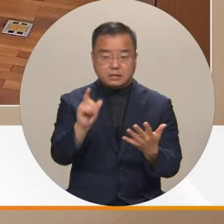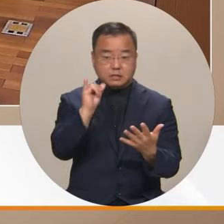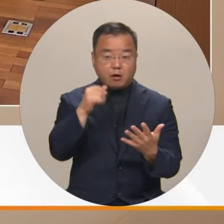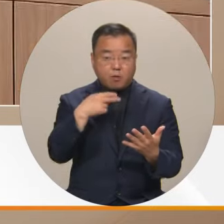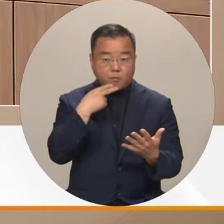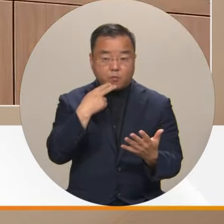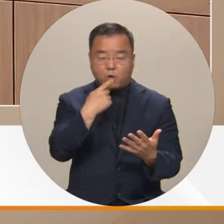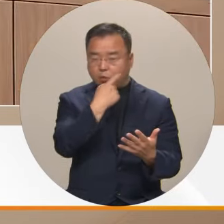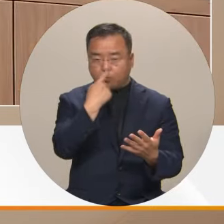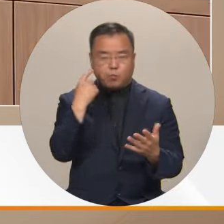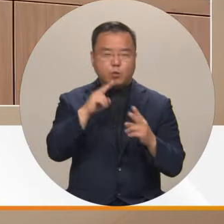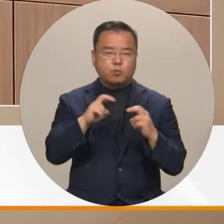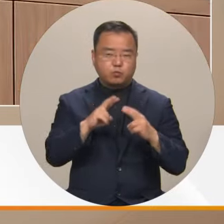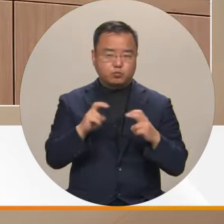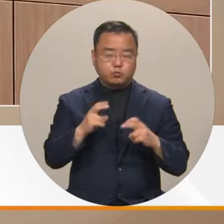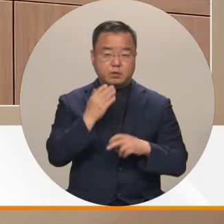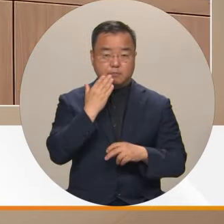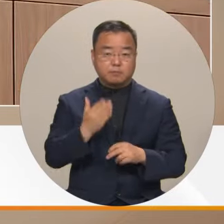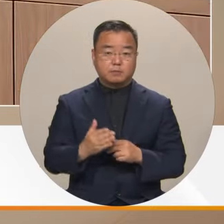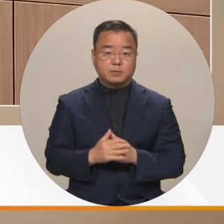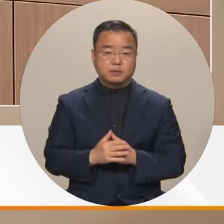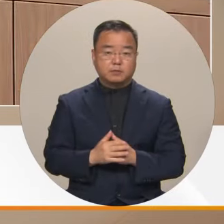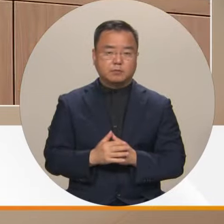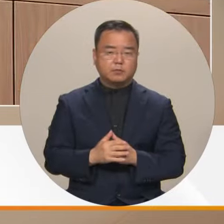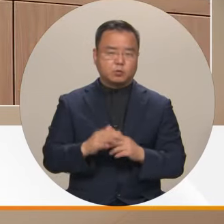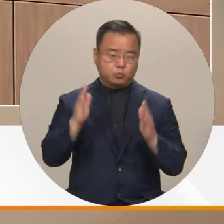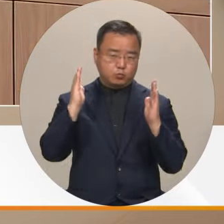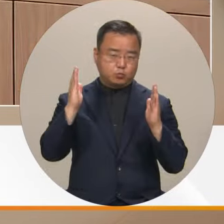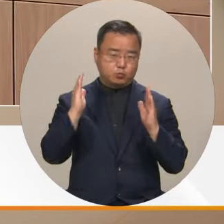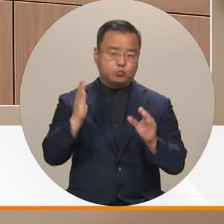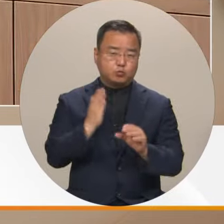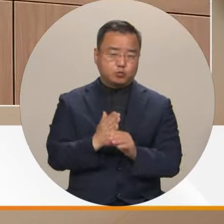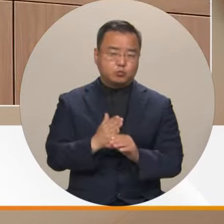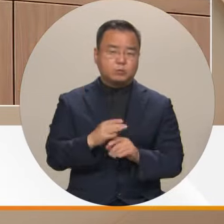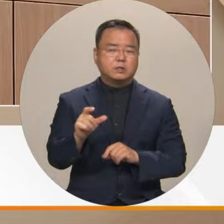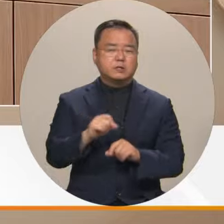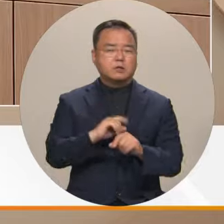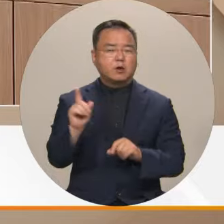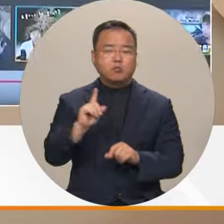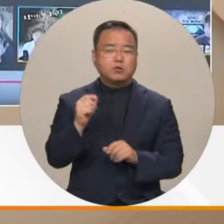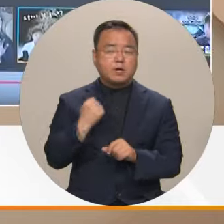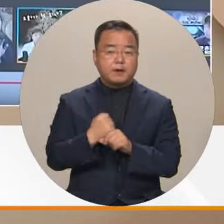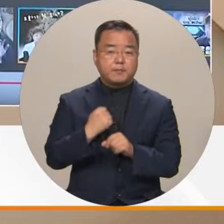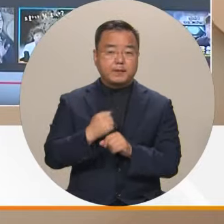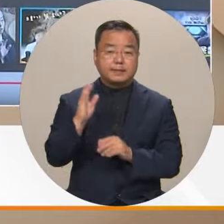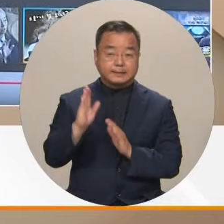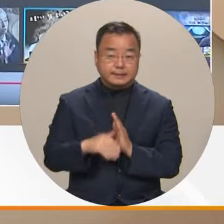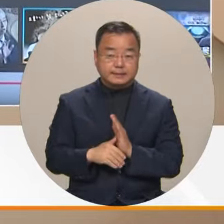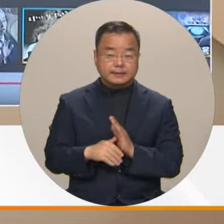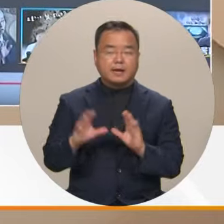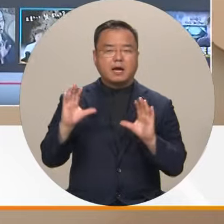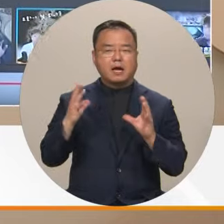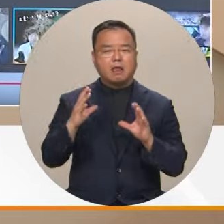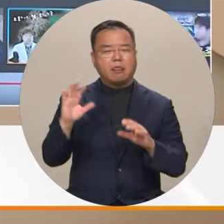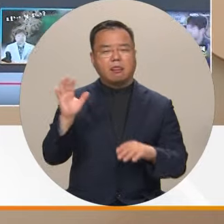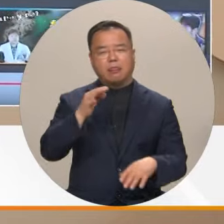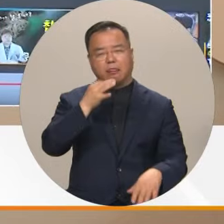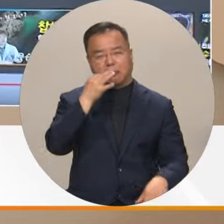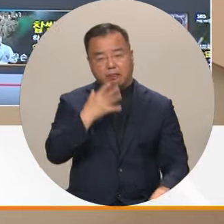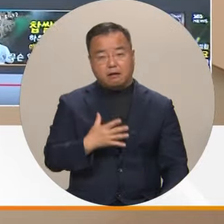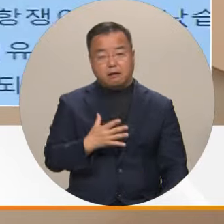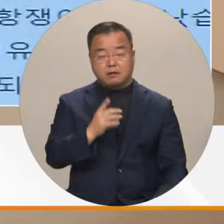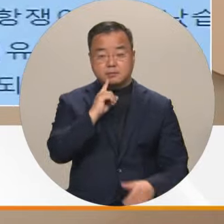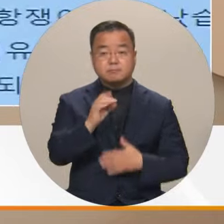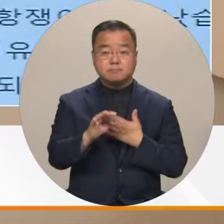것들에도 분석에도 활용할 수 있고요 또 수업 중에 어떤 특정한 것을 만들 때 어 아이들이 조금 힘들어하면